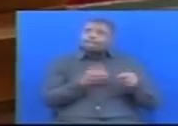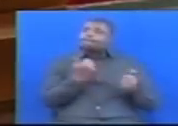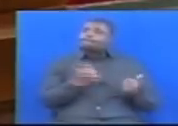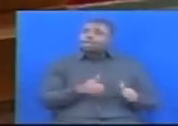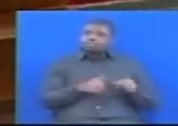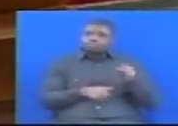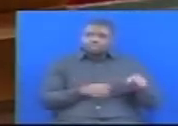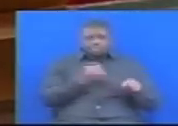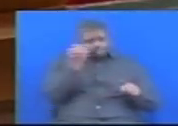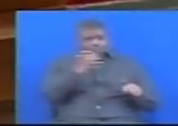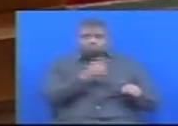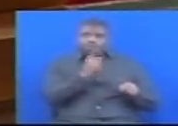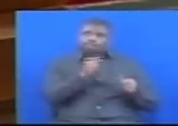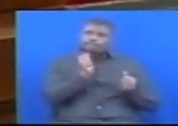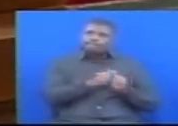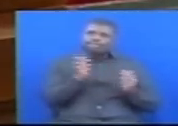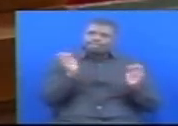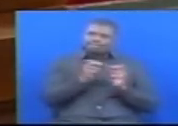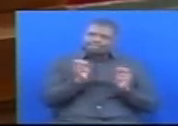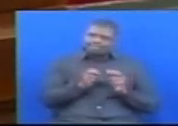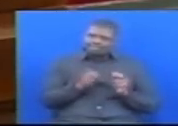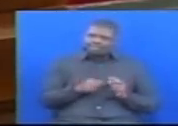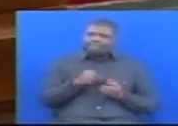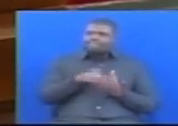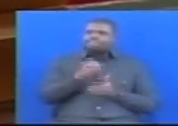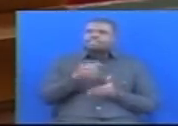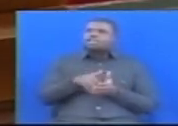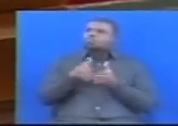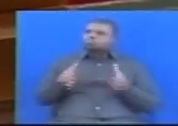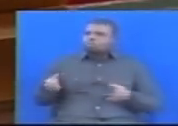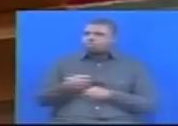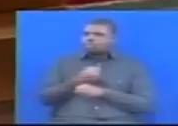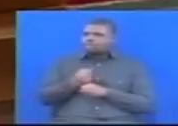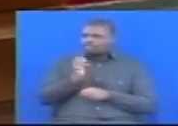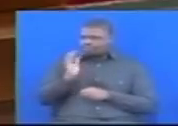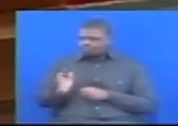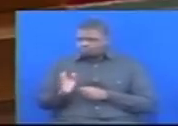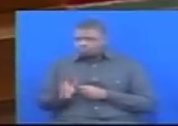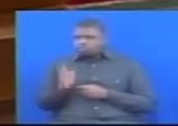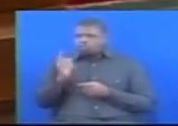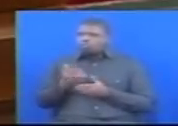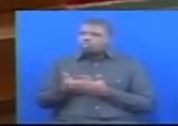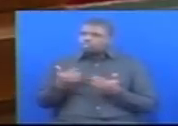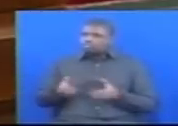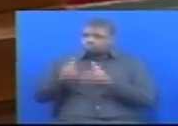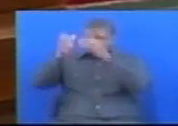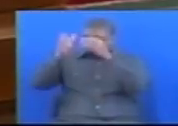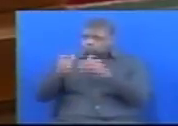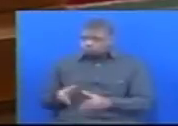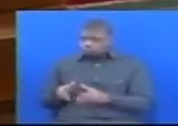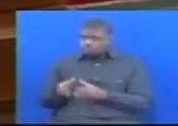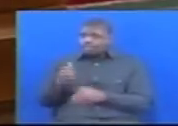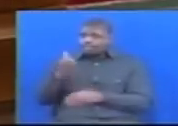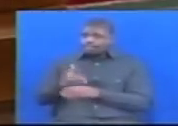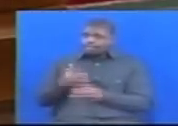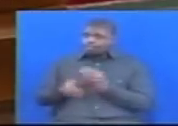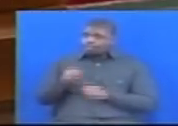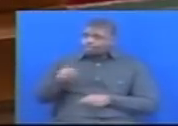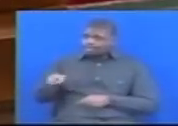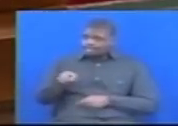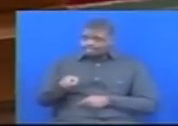bado anashauriwa kuwa ni mali ya TANESCO. Kuna faida kubwa sana kwa kufanya hivyo. Kwa sababu nguzo ikishakuwa imeshajengwa